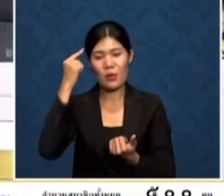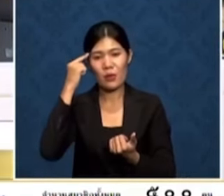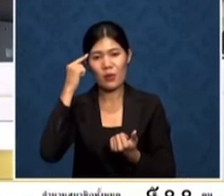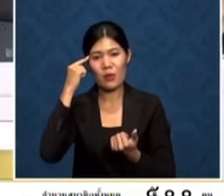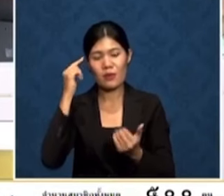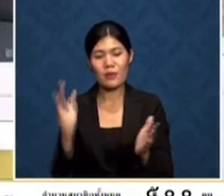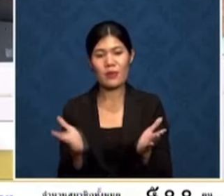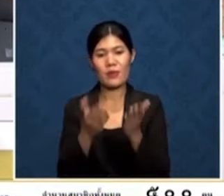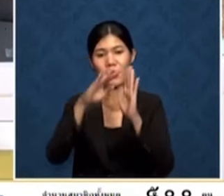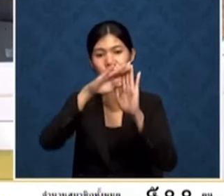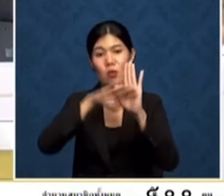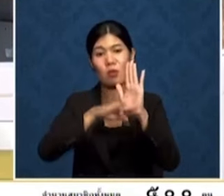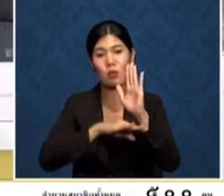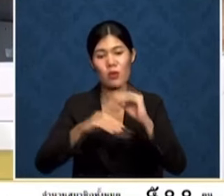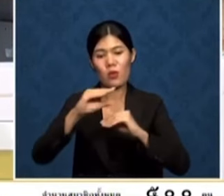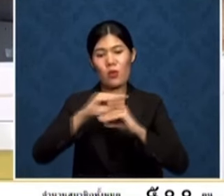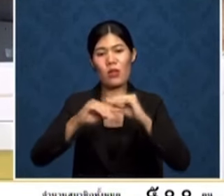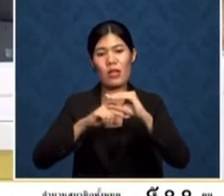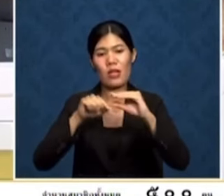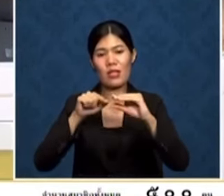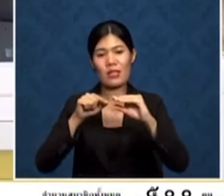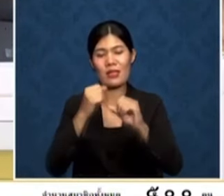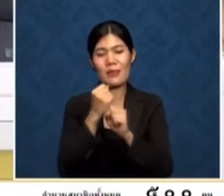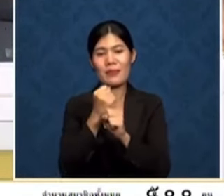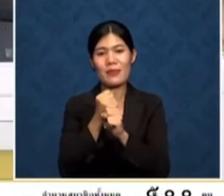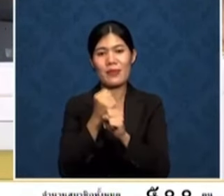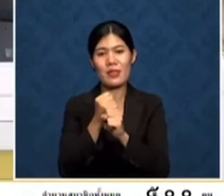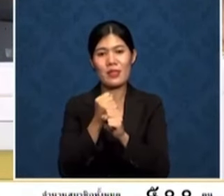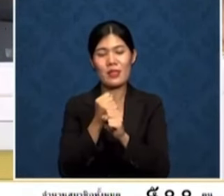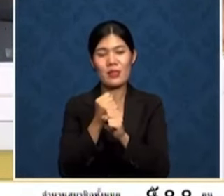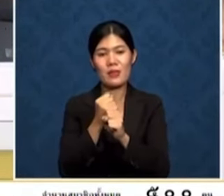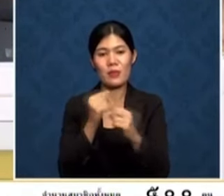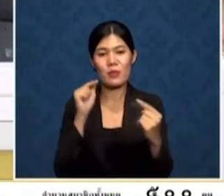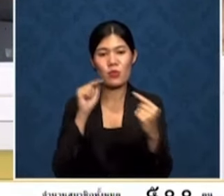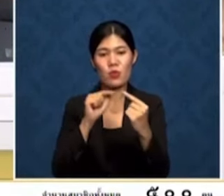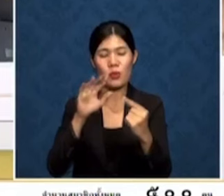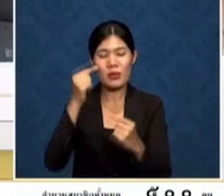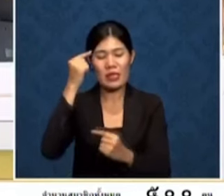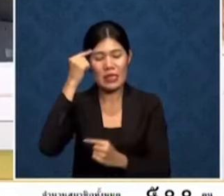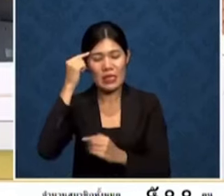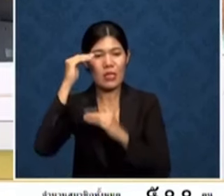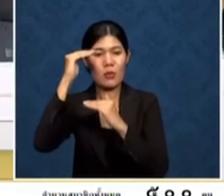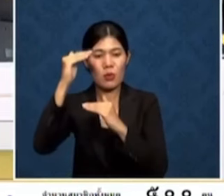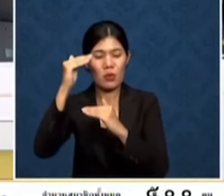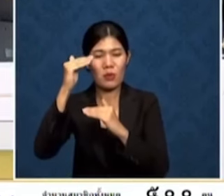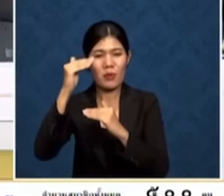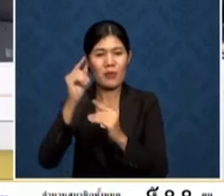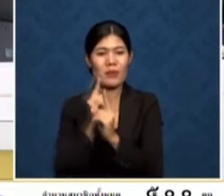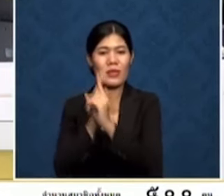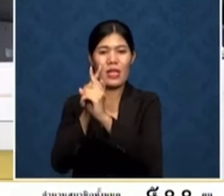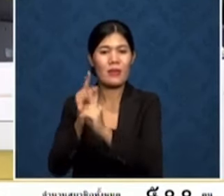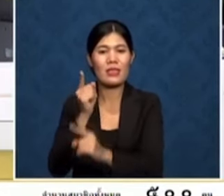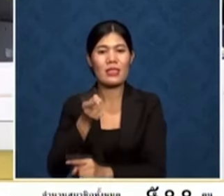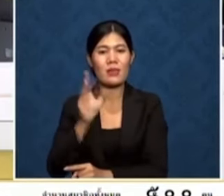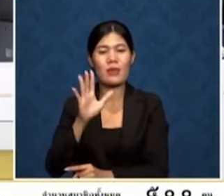ไม่ได้สะท้อนในสิ่งที่ท่านได้ได้คิดได้กำหนดวาทกรรมเช่นนั้นขึ้นมามันไม่ได้เป็นความจริงนะครับเรื่องเสีย